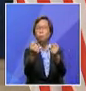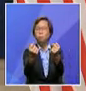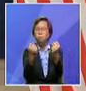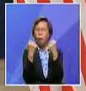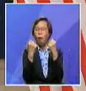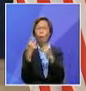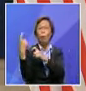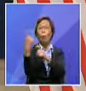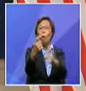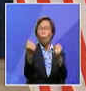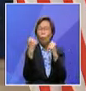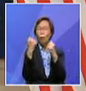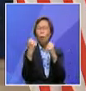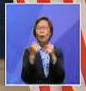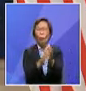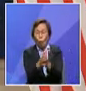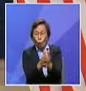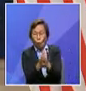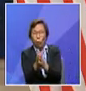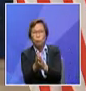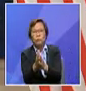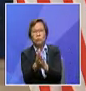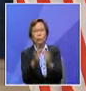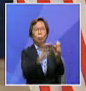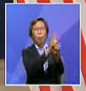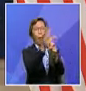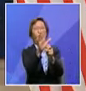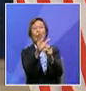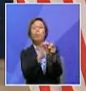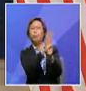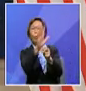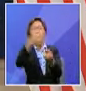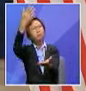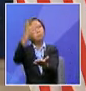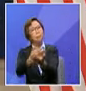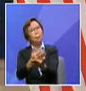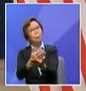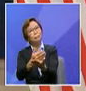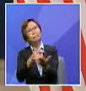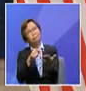kekuatan dalam usaha kita untuk menamatkan wabak COVID-19 ini.